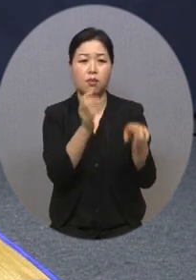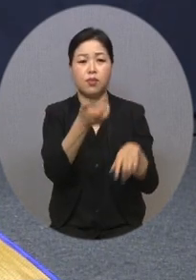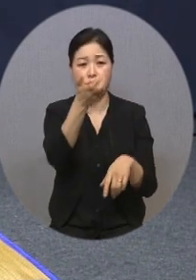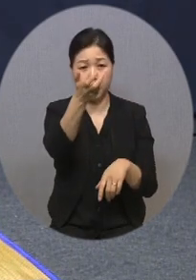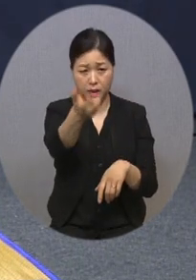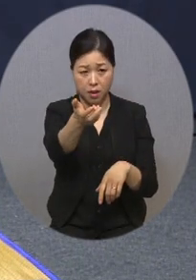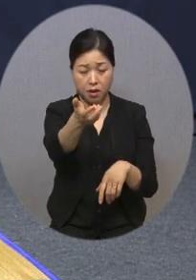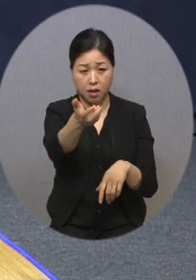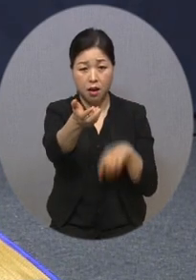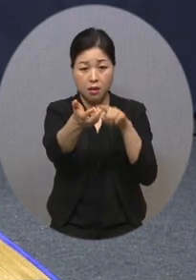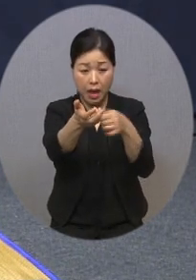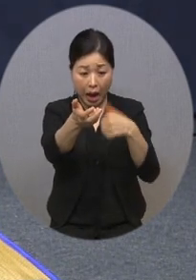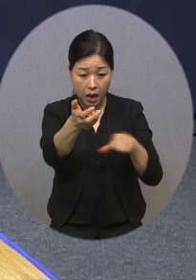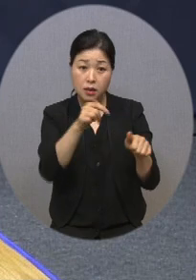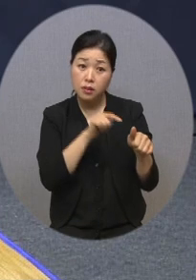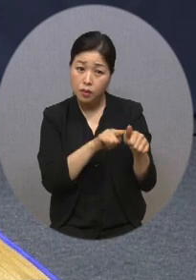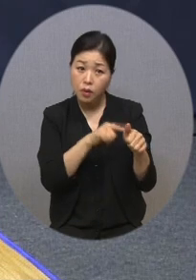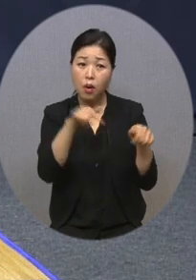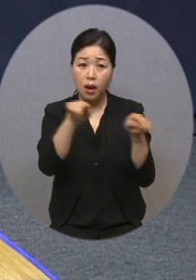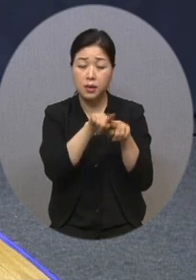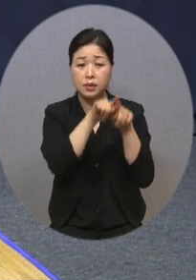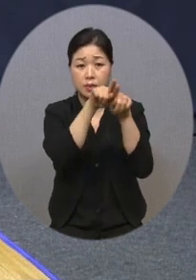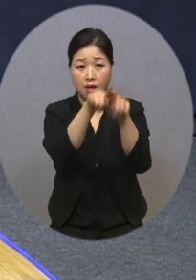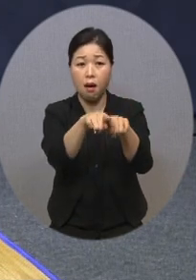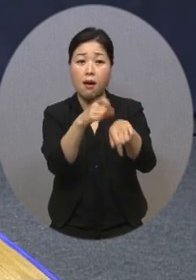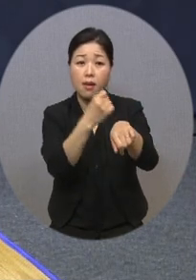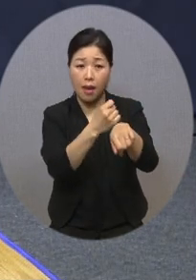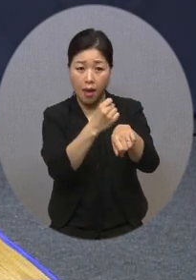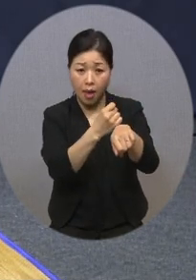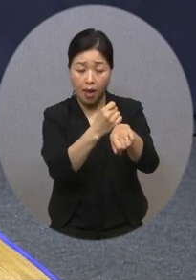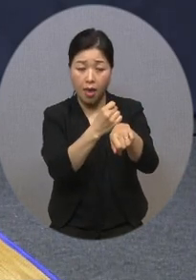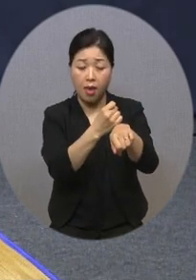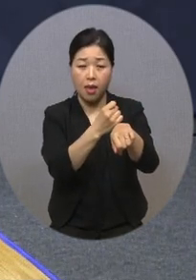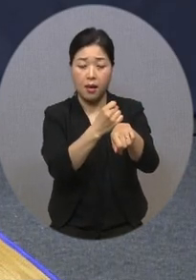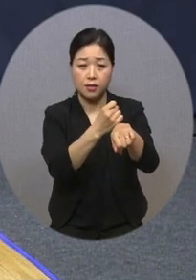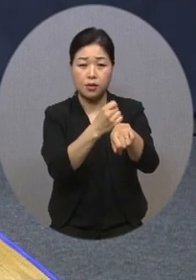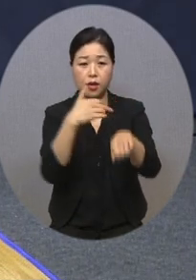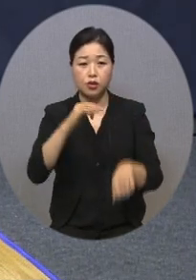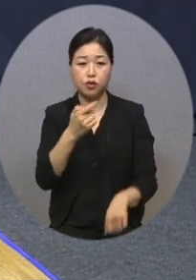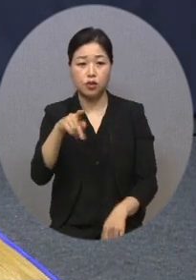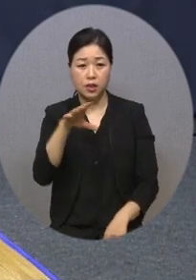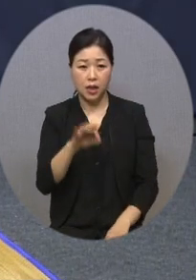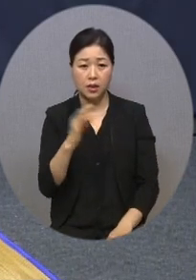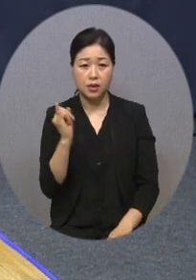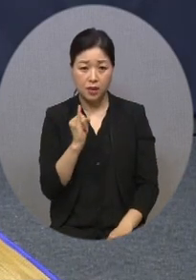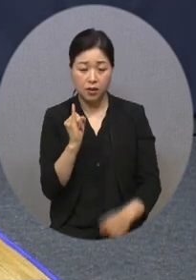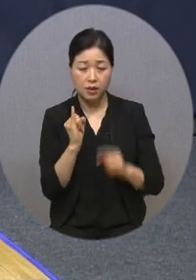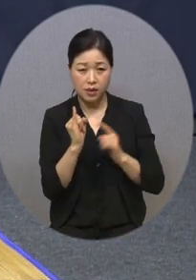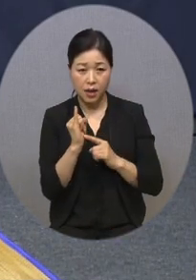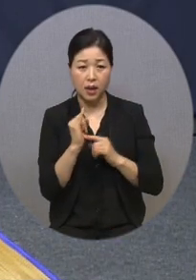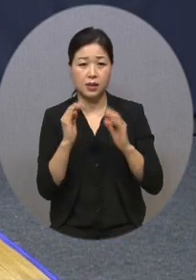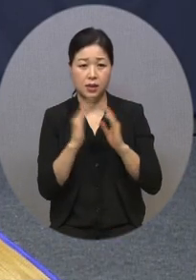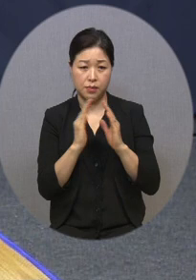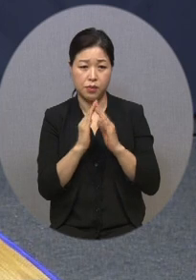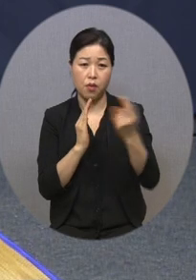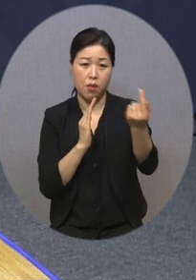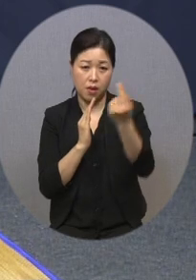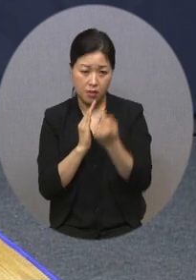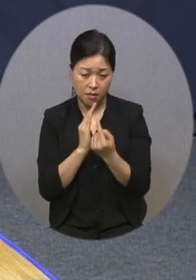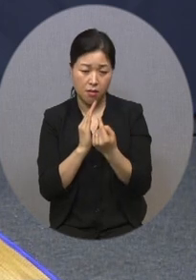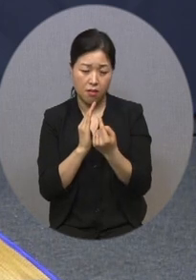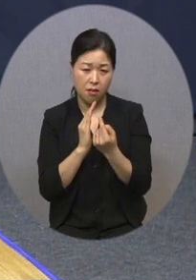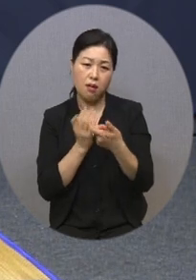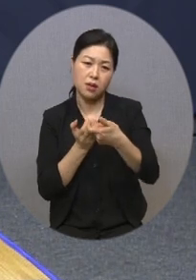갈 수 없어. 아, 일 없이 준영 집으로 이별차